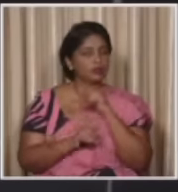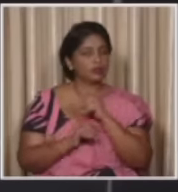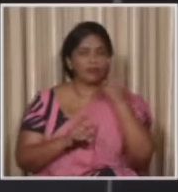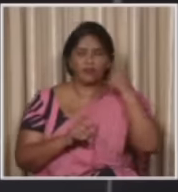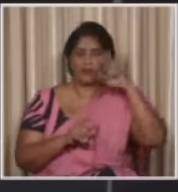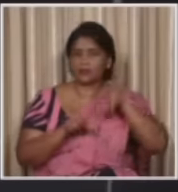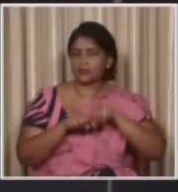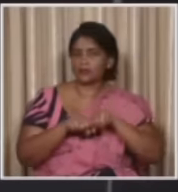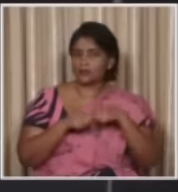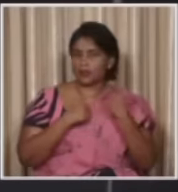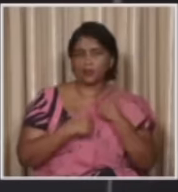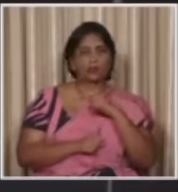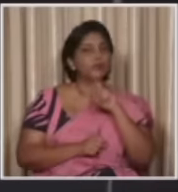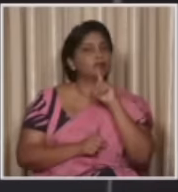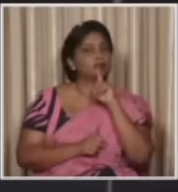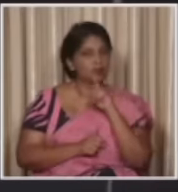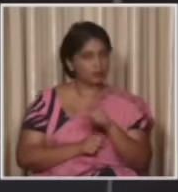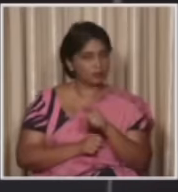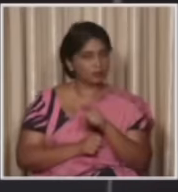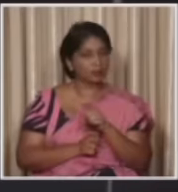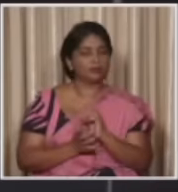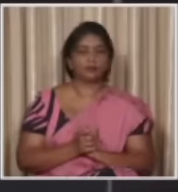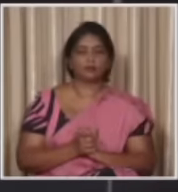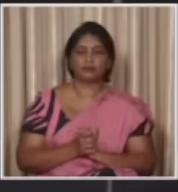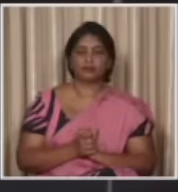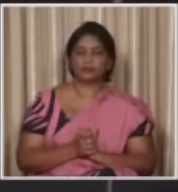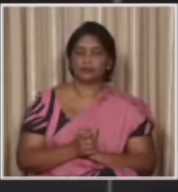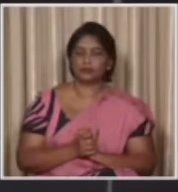විශ්වාසභංග යෝජනාවේ කියවෙන්නේ